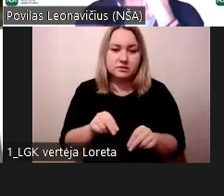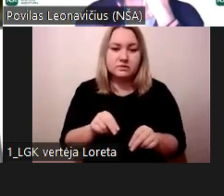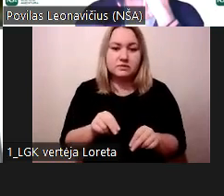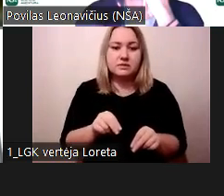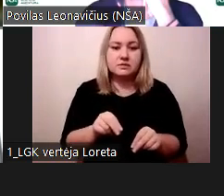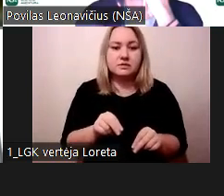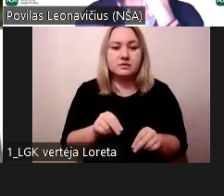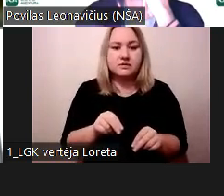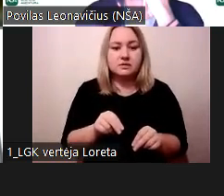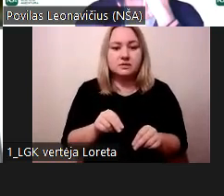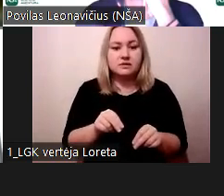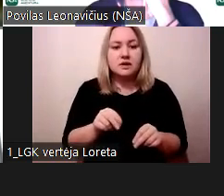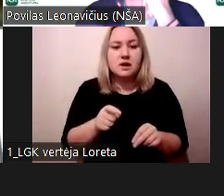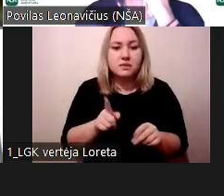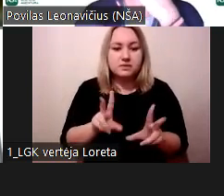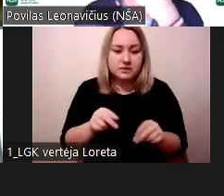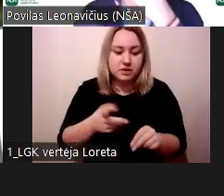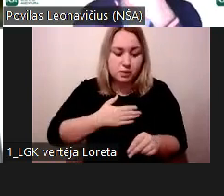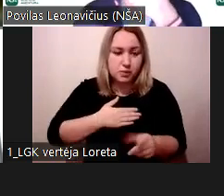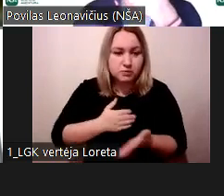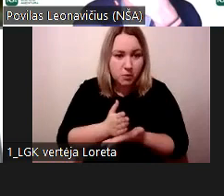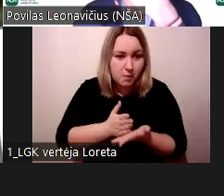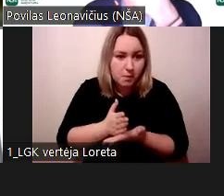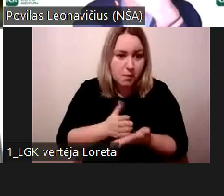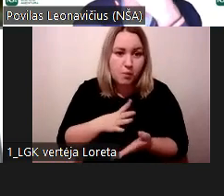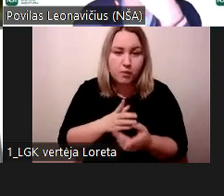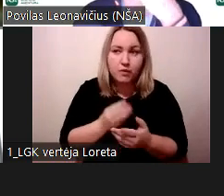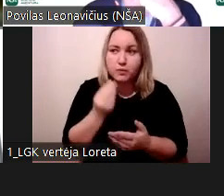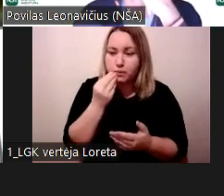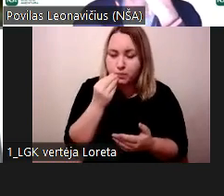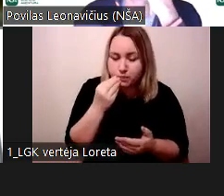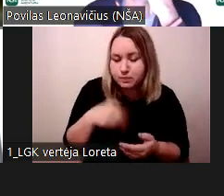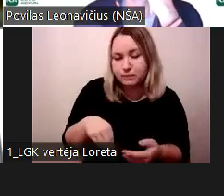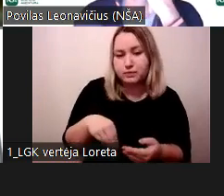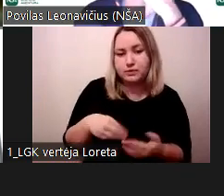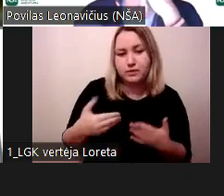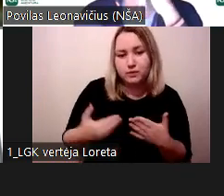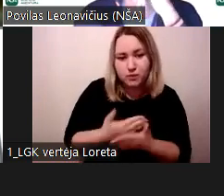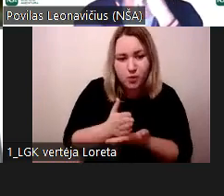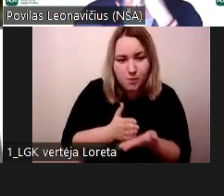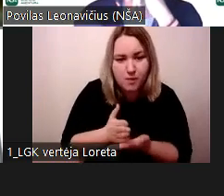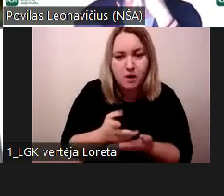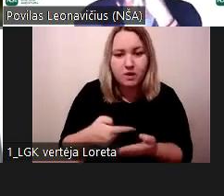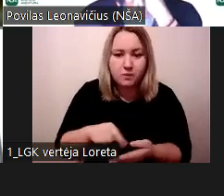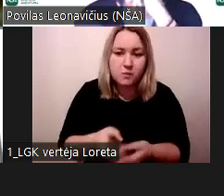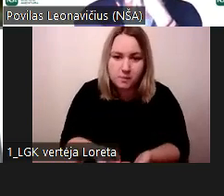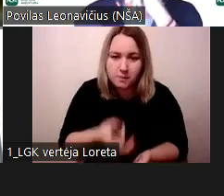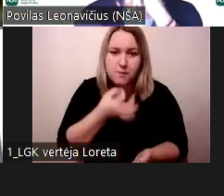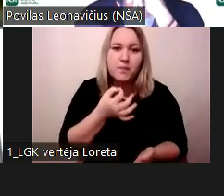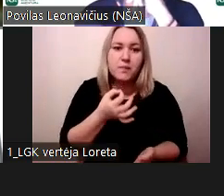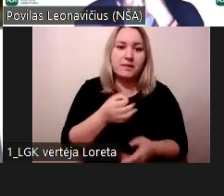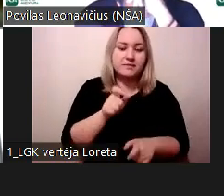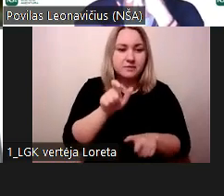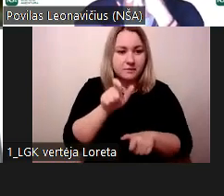kad mums šita patirtis buvo nuostabi, mums labai patinka bendrauti